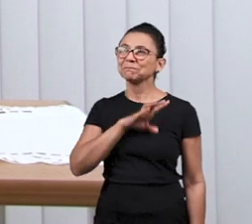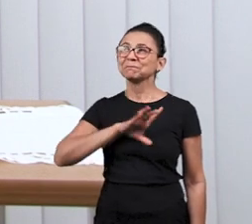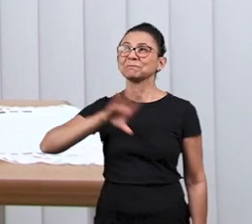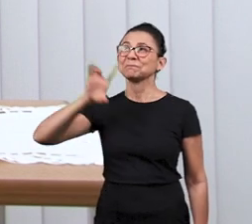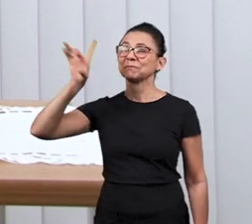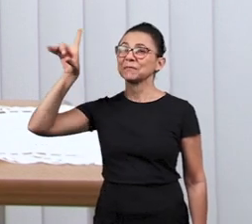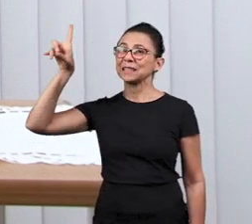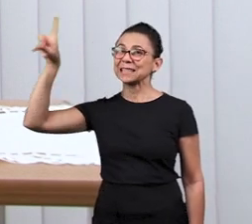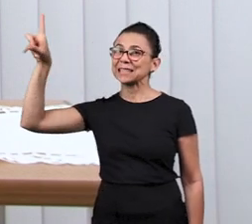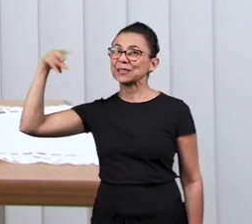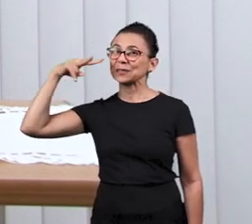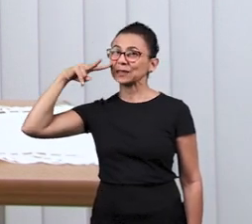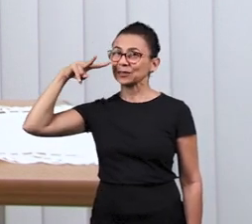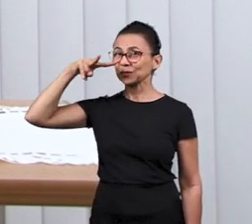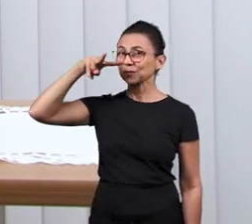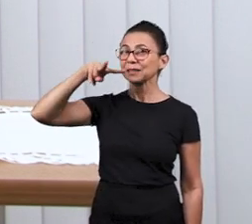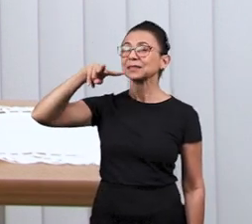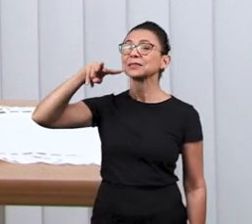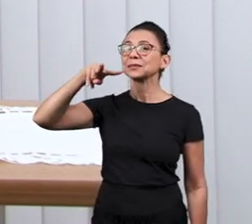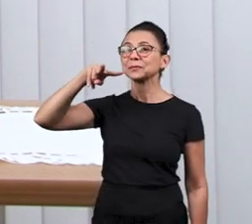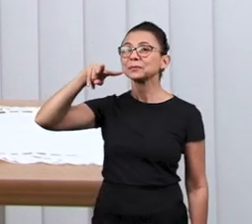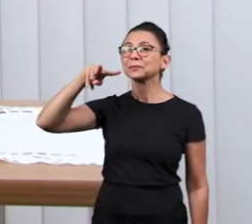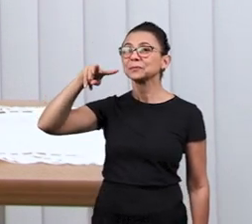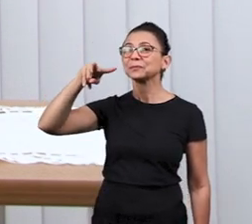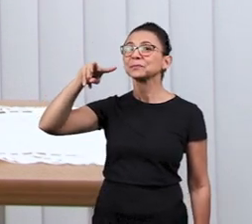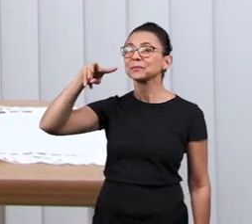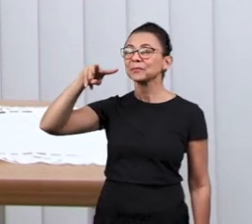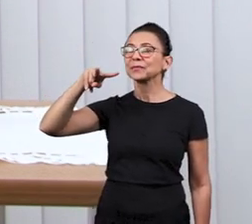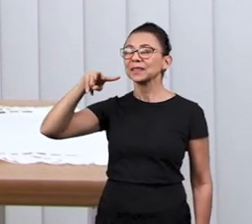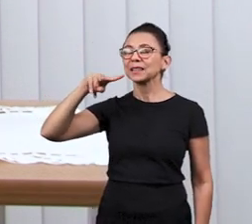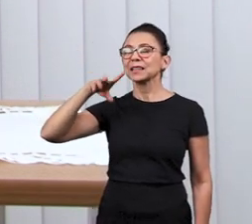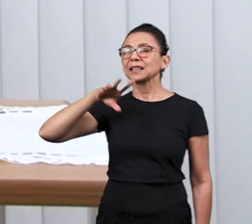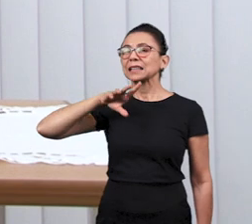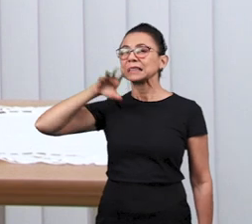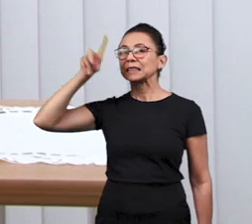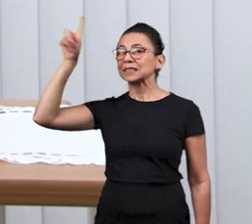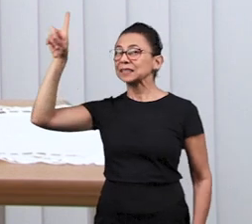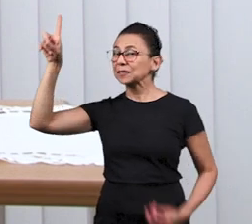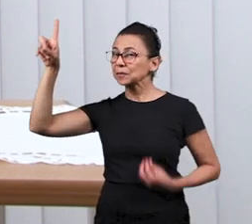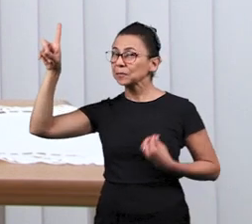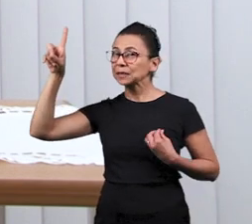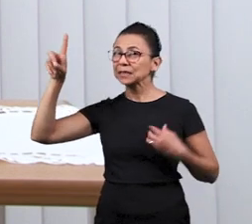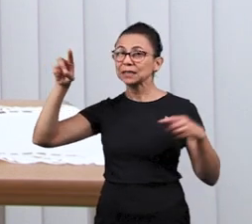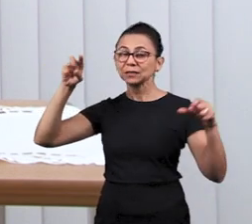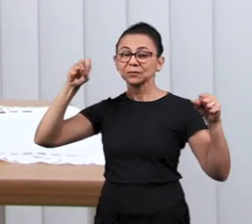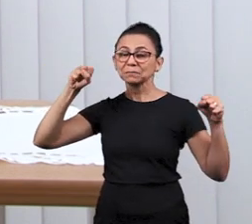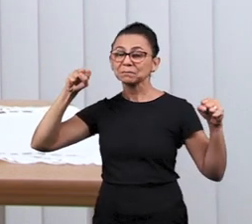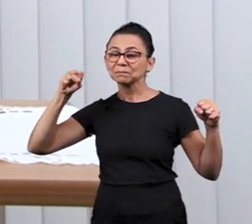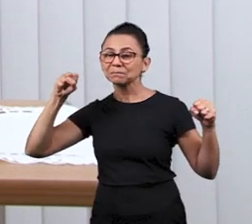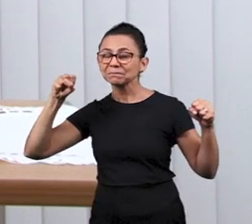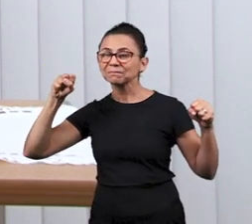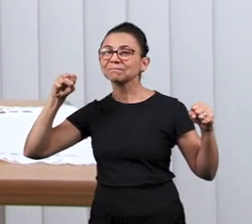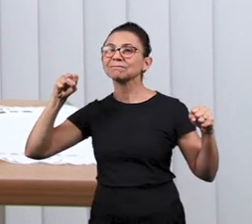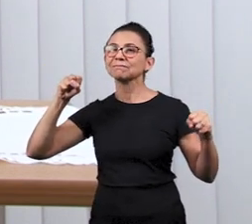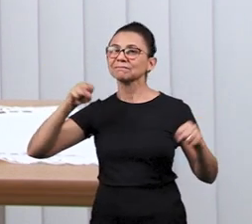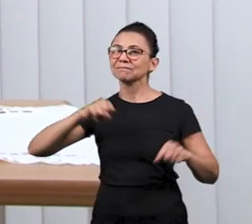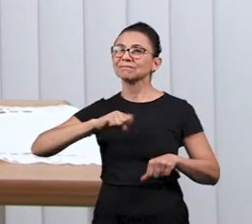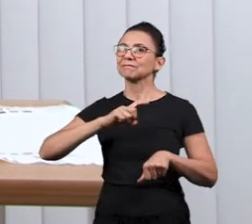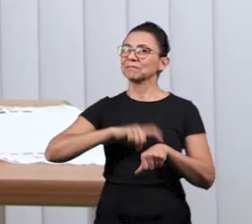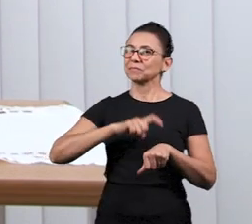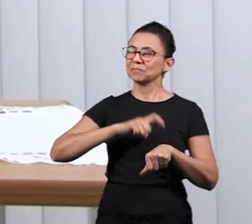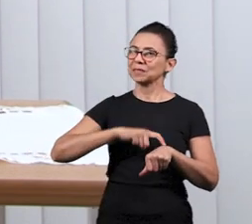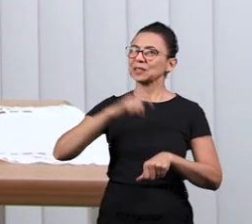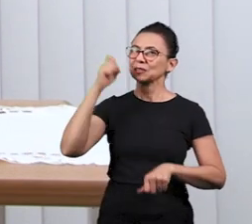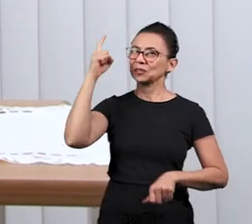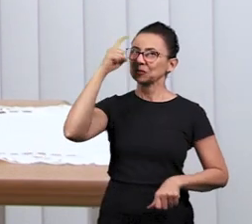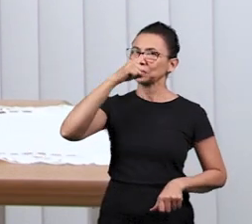раз-таки в этот момент вся разница происходит, потому что Бог, Он